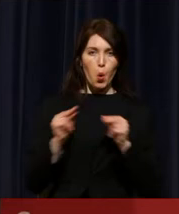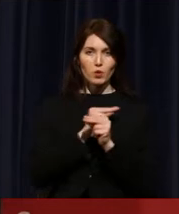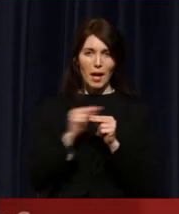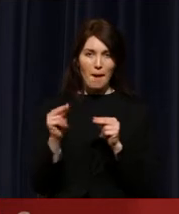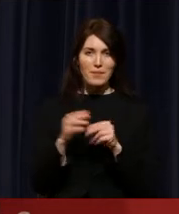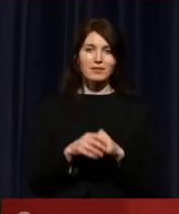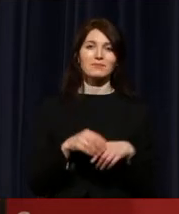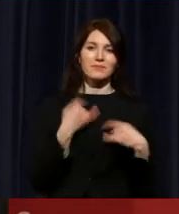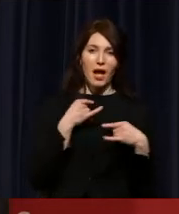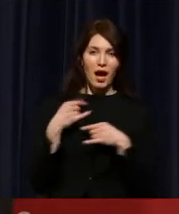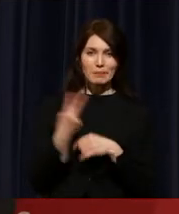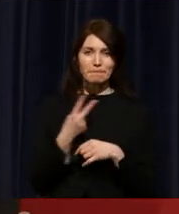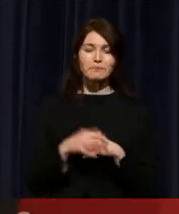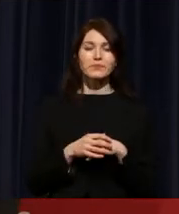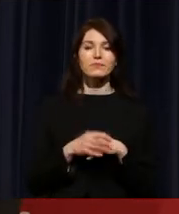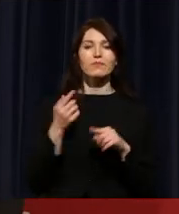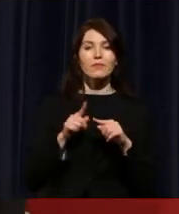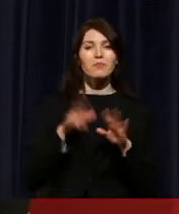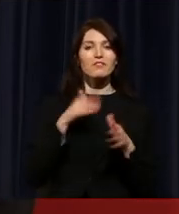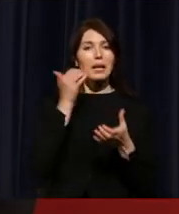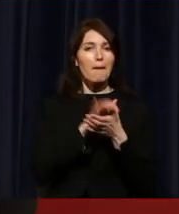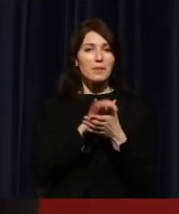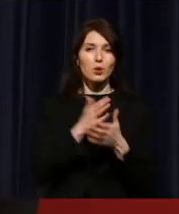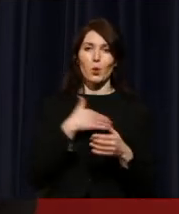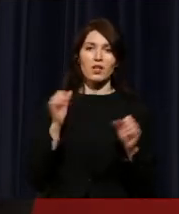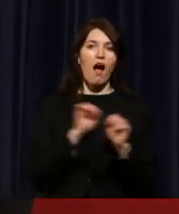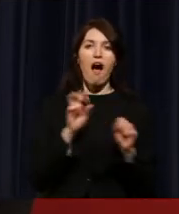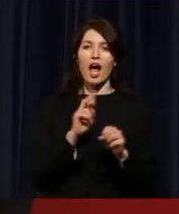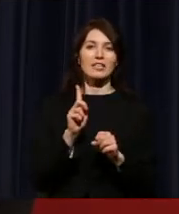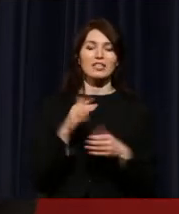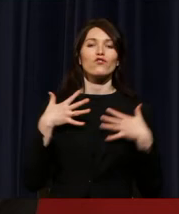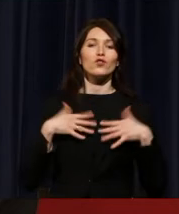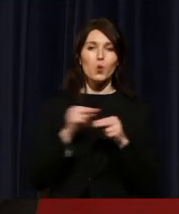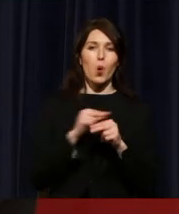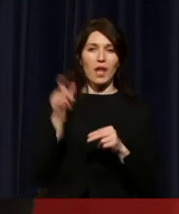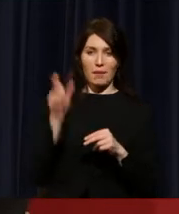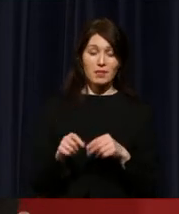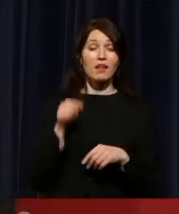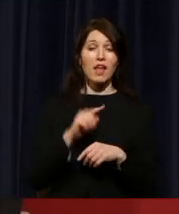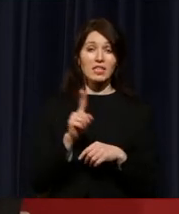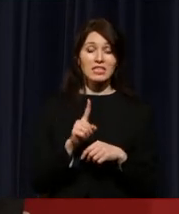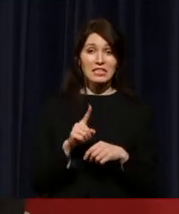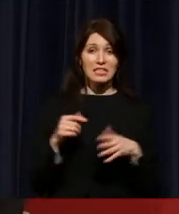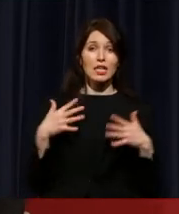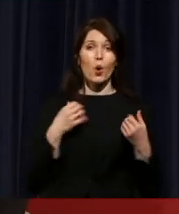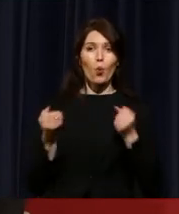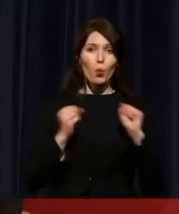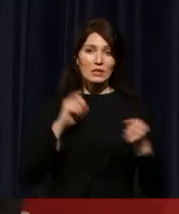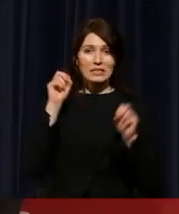fizioterapeits. Līdz ar to var iepazīties jau ļoti ātri, bet fizioterapeits ir funkcionālais